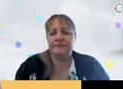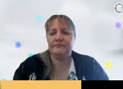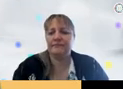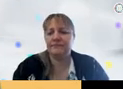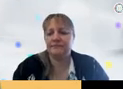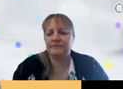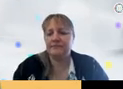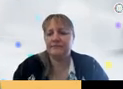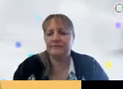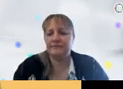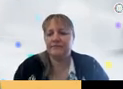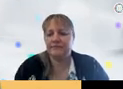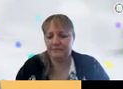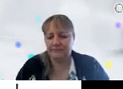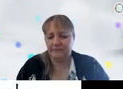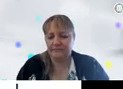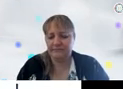bekommen.